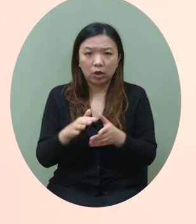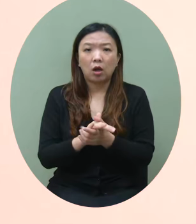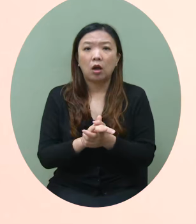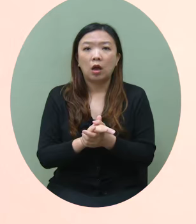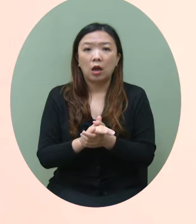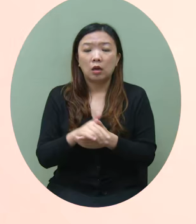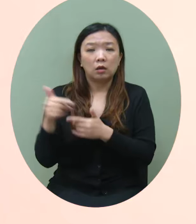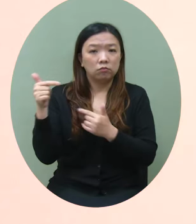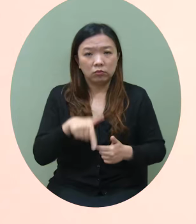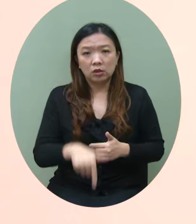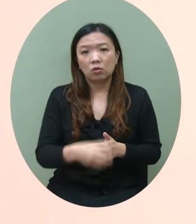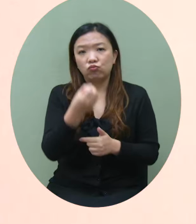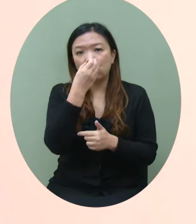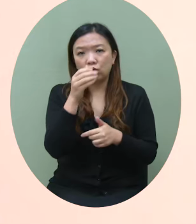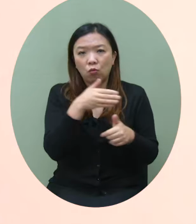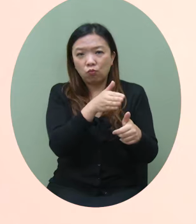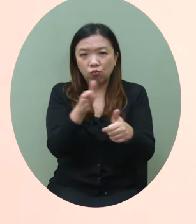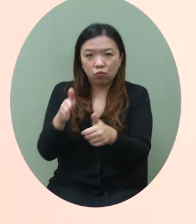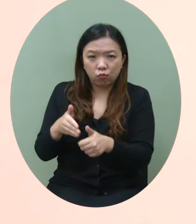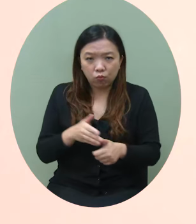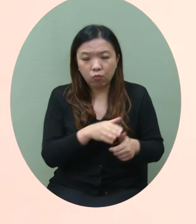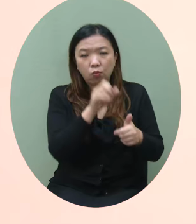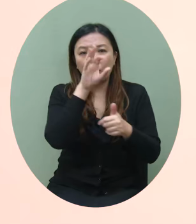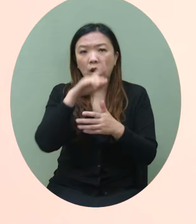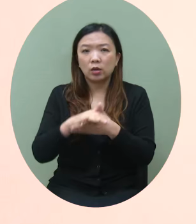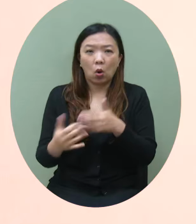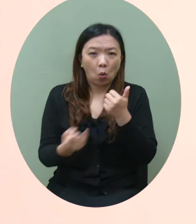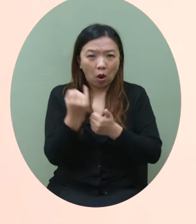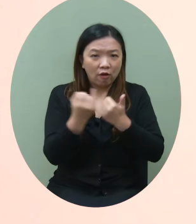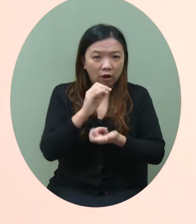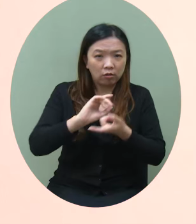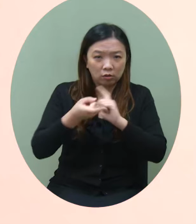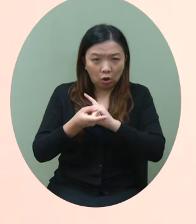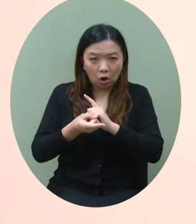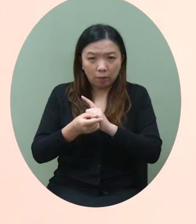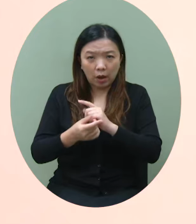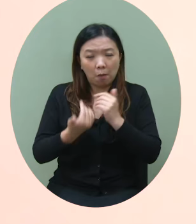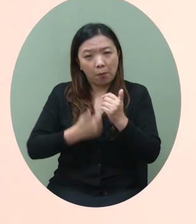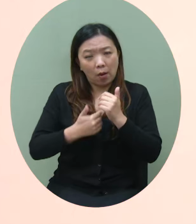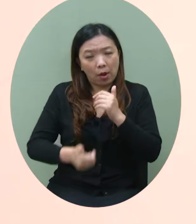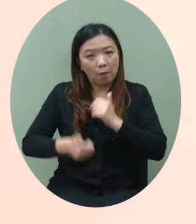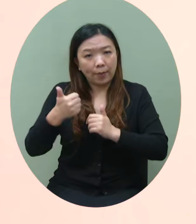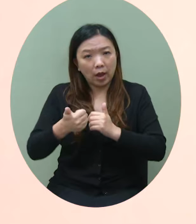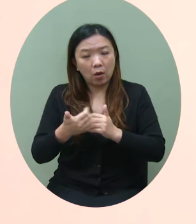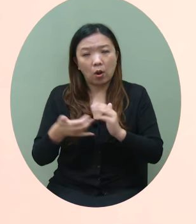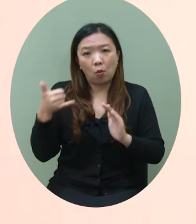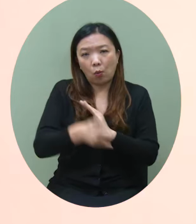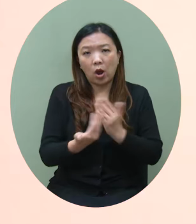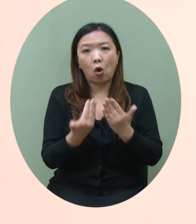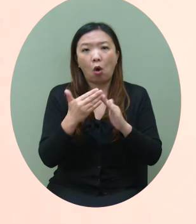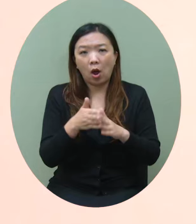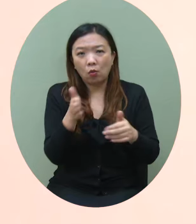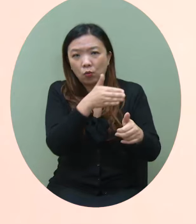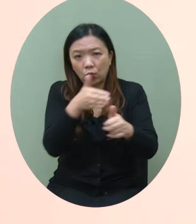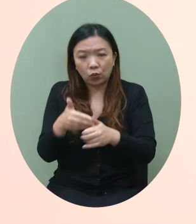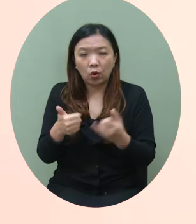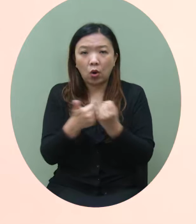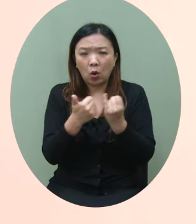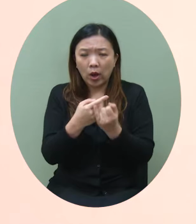散播一些所謂違法達義甚至去到學校裏面鼓吹同學是違法達義